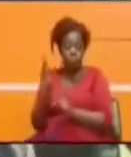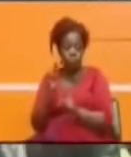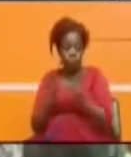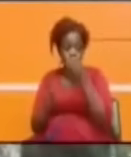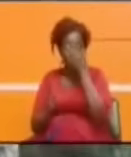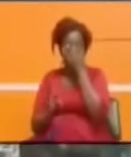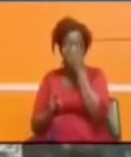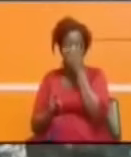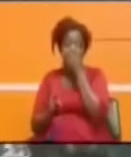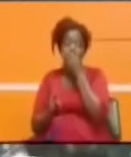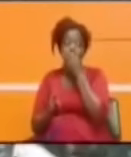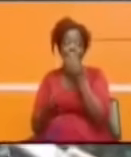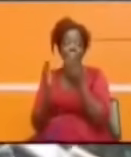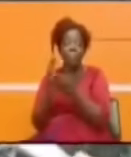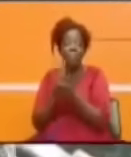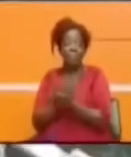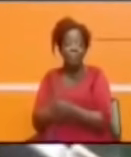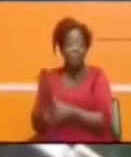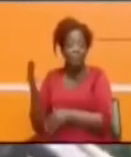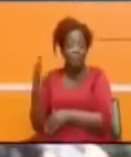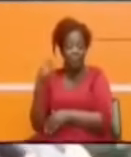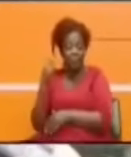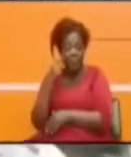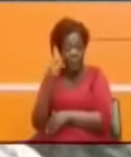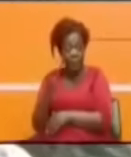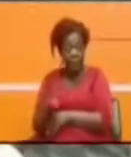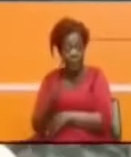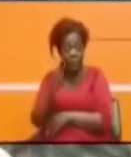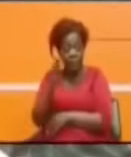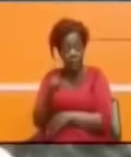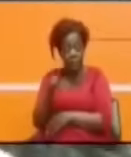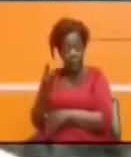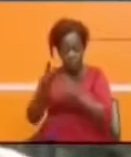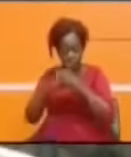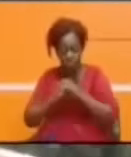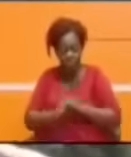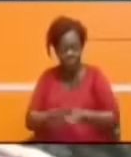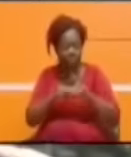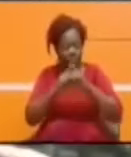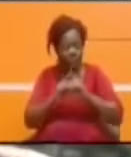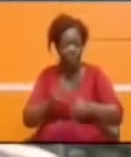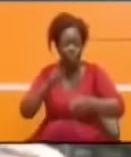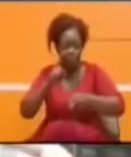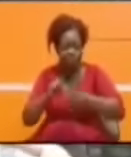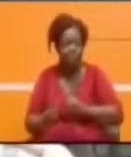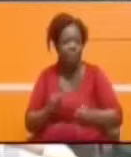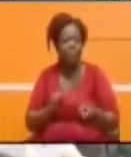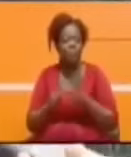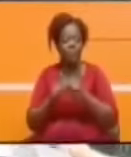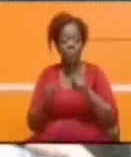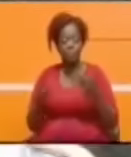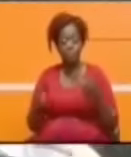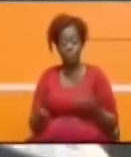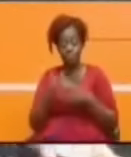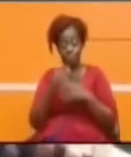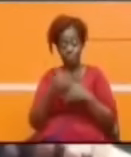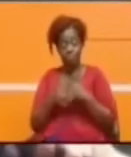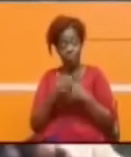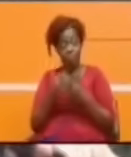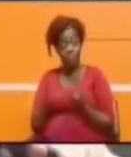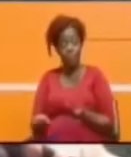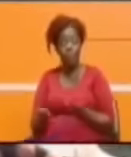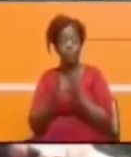ate oli kyandibadde nti okulaba UPDF kudduka buddusi naye okulaba UPDF ng'osembera busembezi.